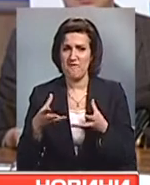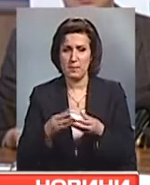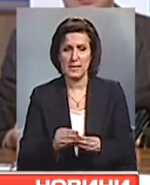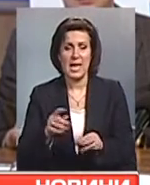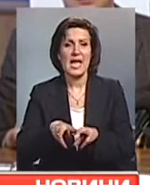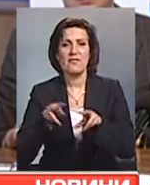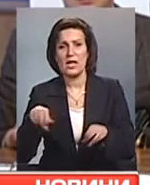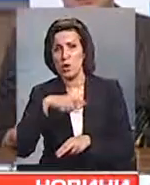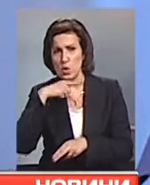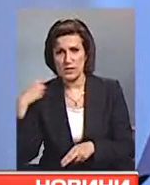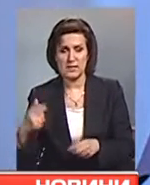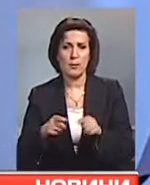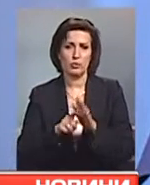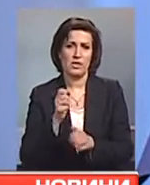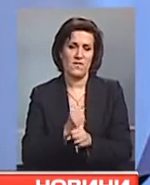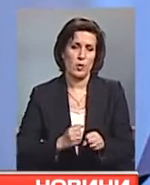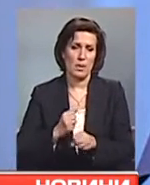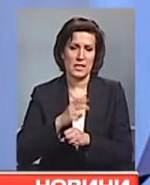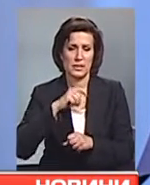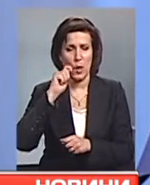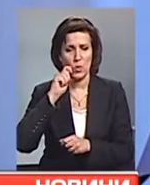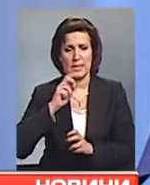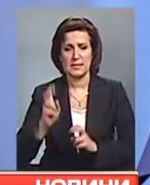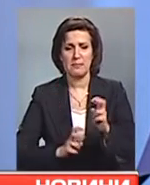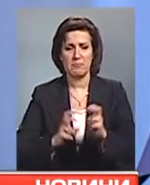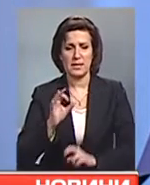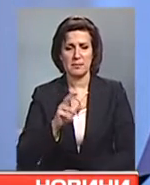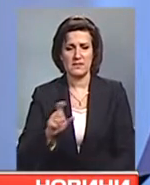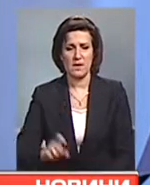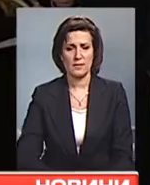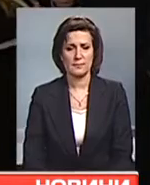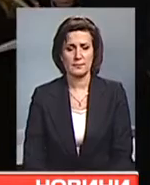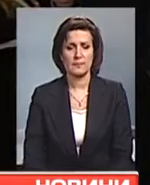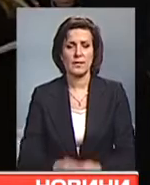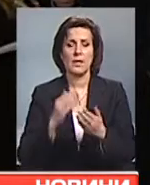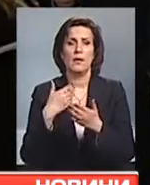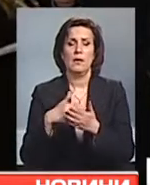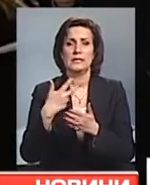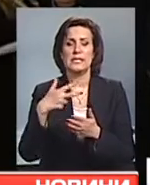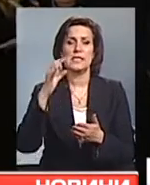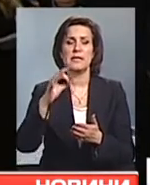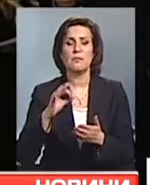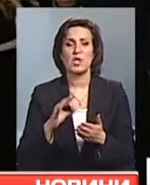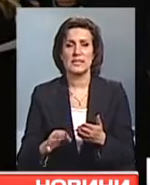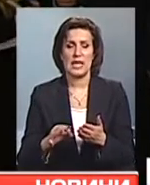російських компонентів також почали виробляти на українських підприємствах. Порядка